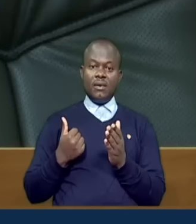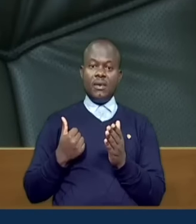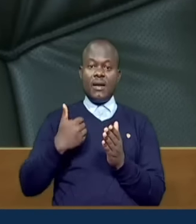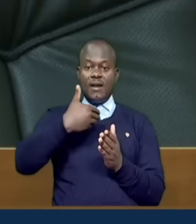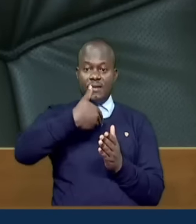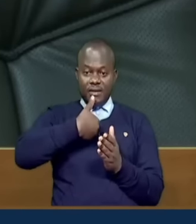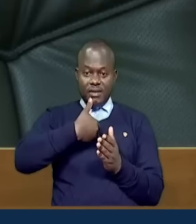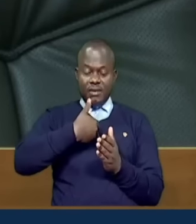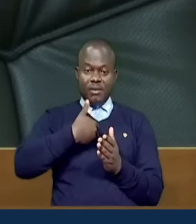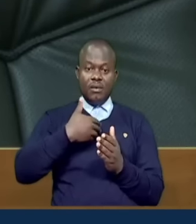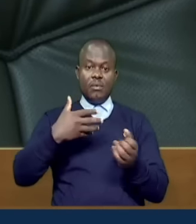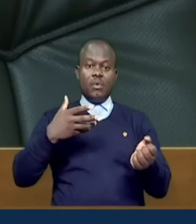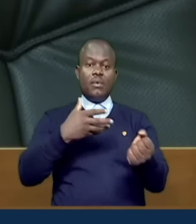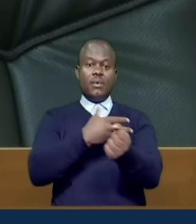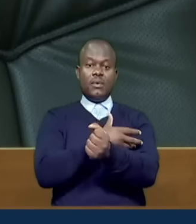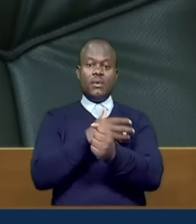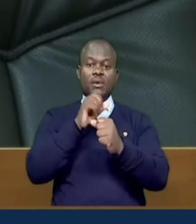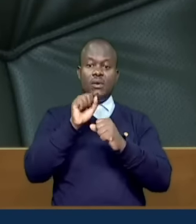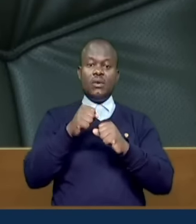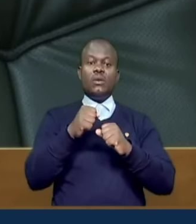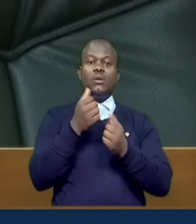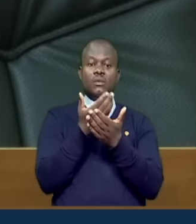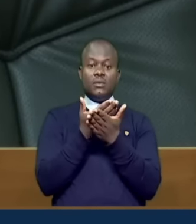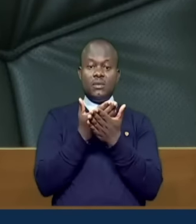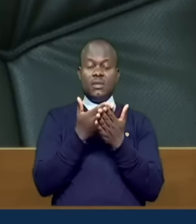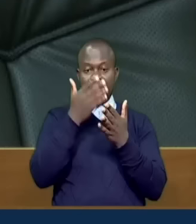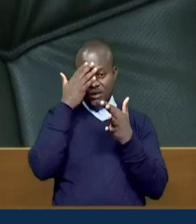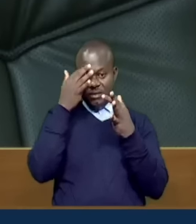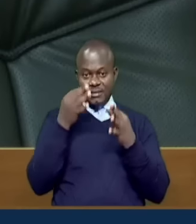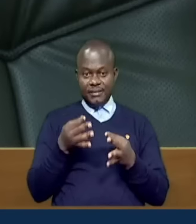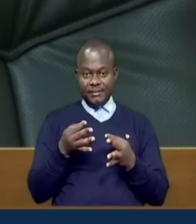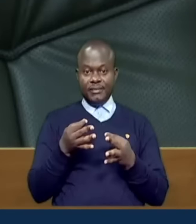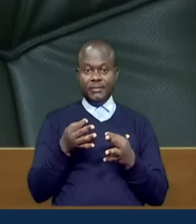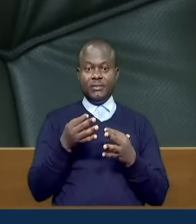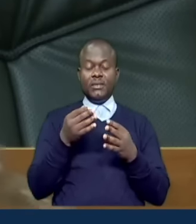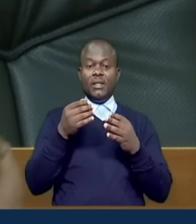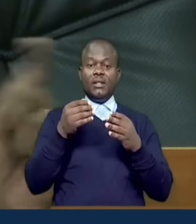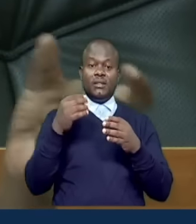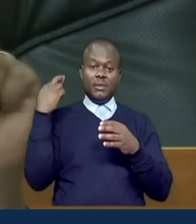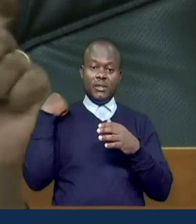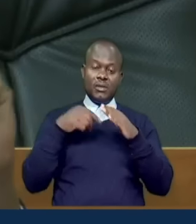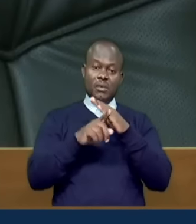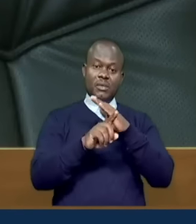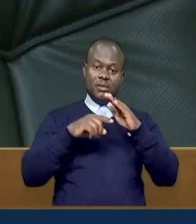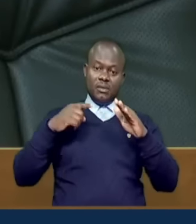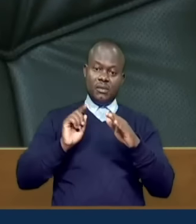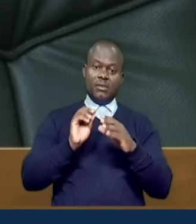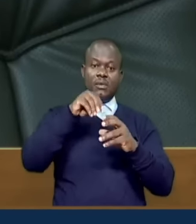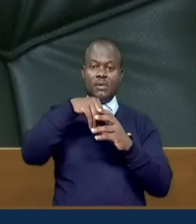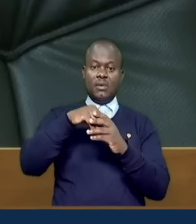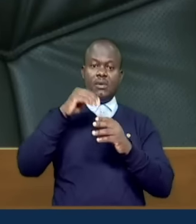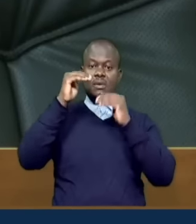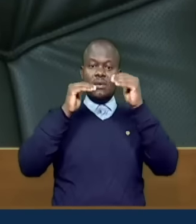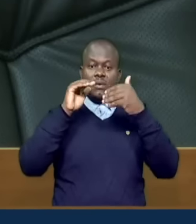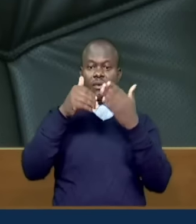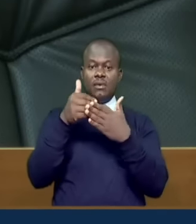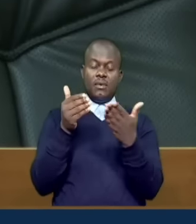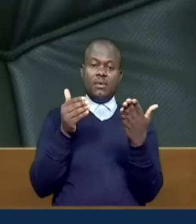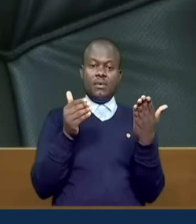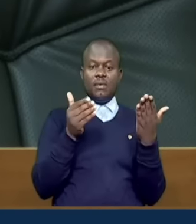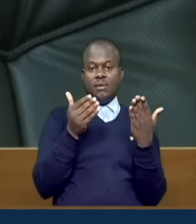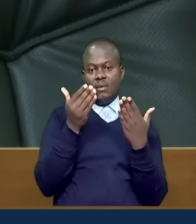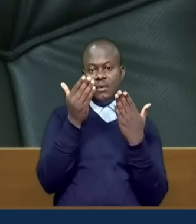afite ububasha bwo kuba yajuriye icyemezo cya immigration nicyo kijya muri